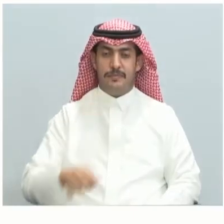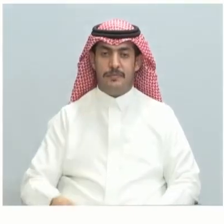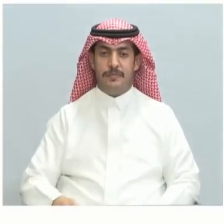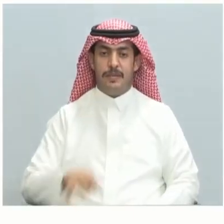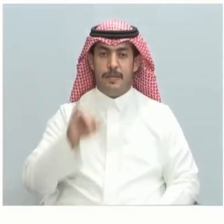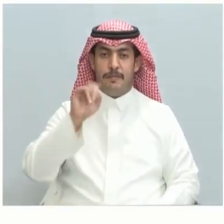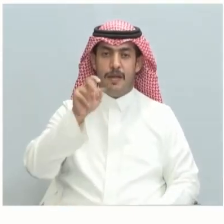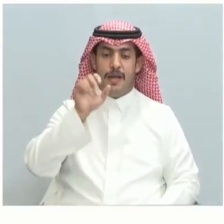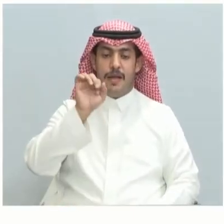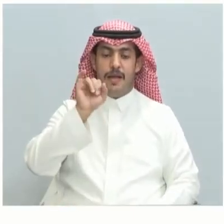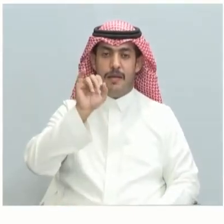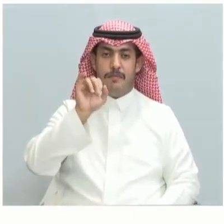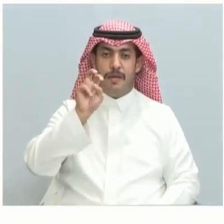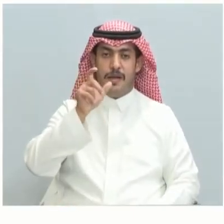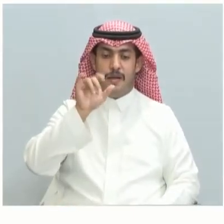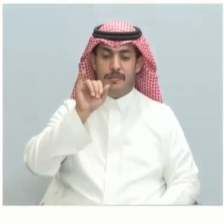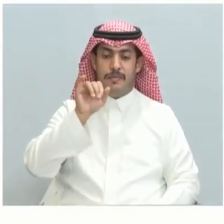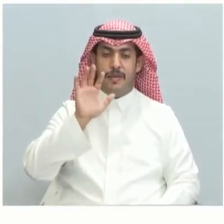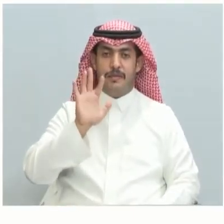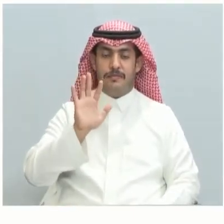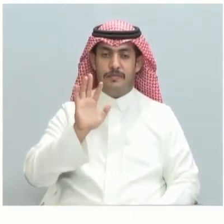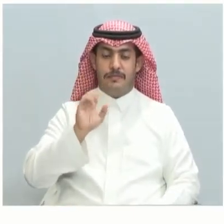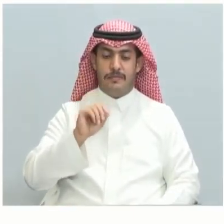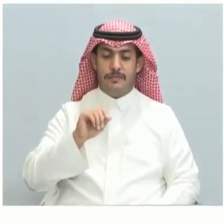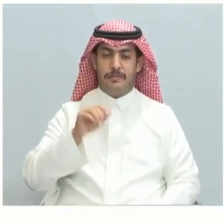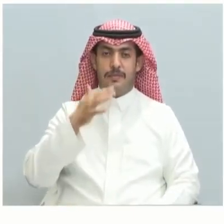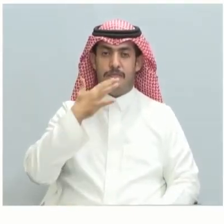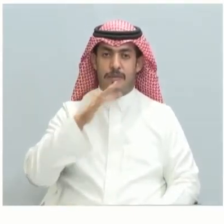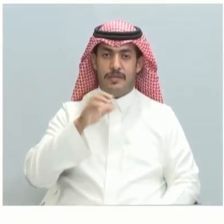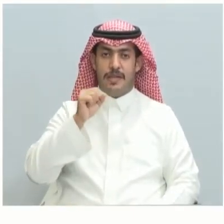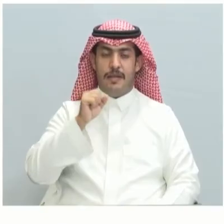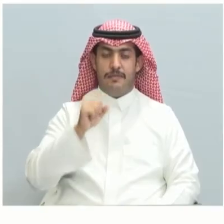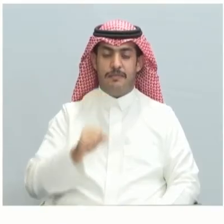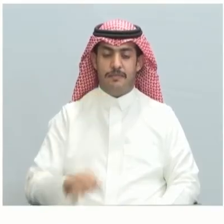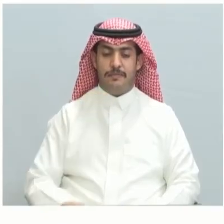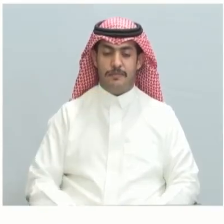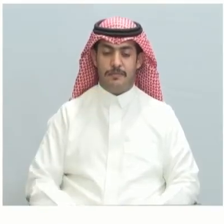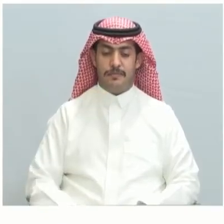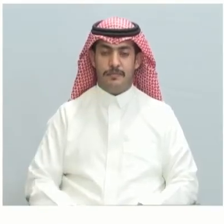المقام خمسه اذا يكون المقام خمسه سالوا والله صعبه